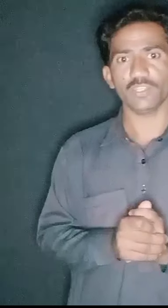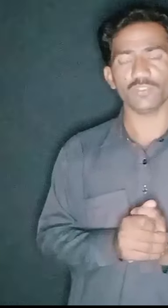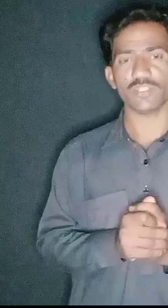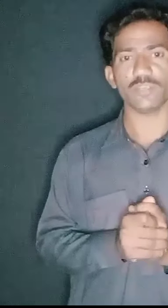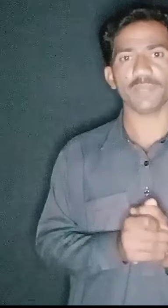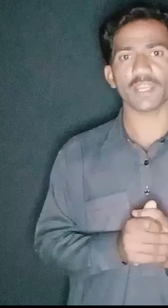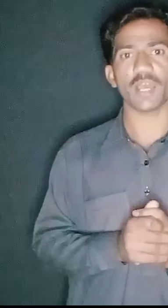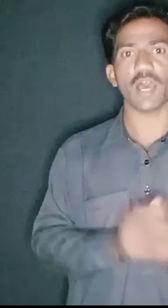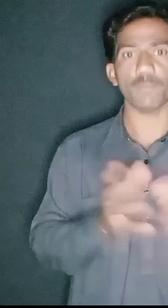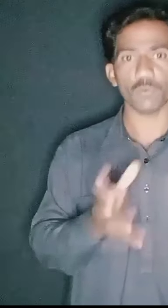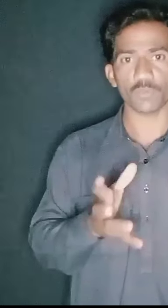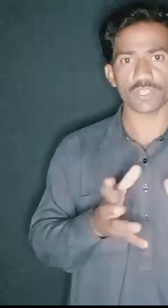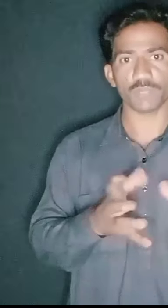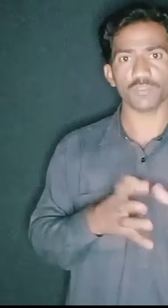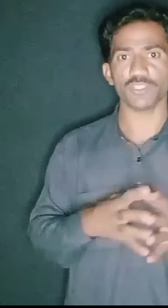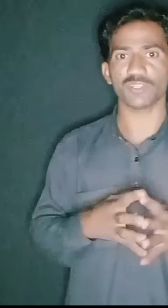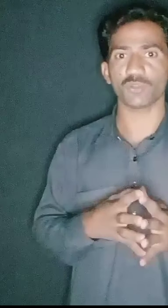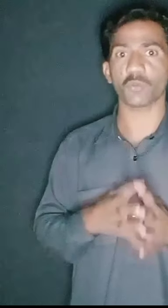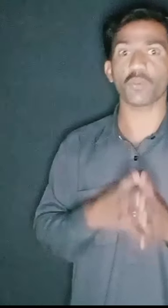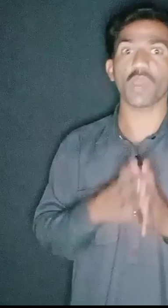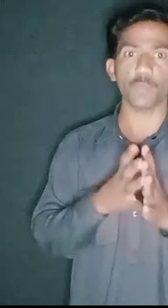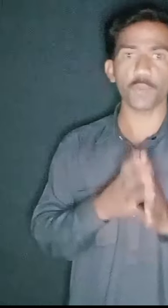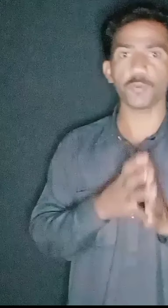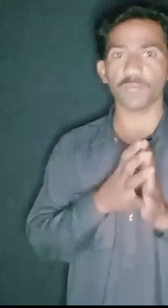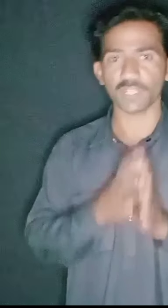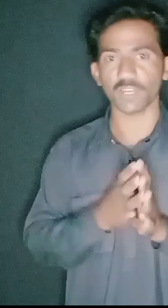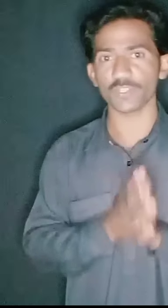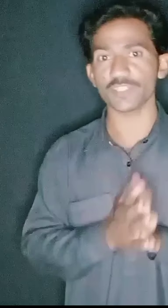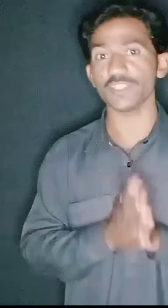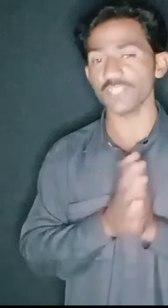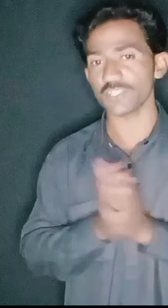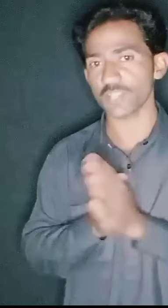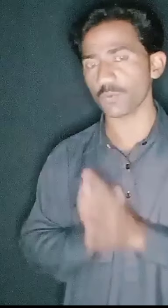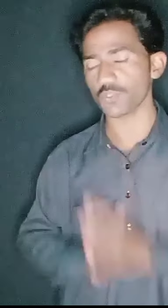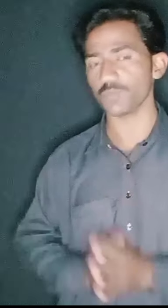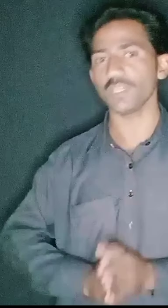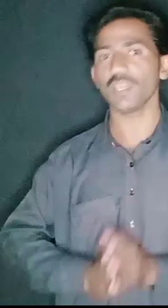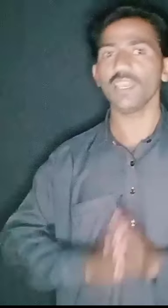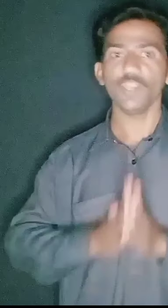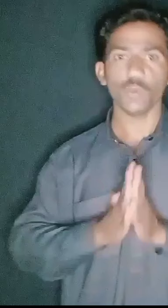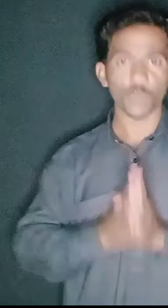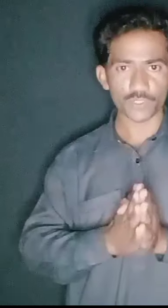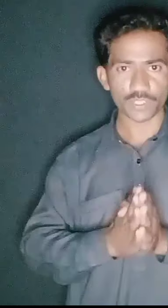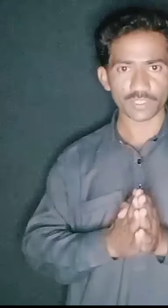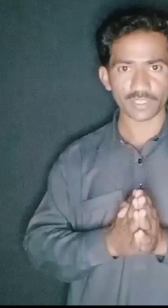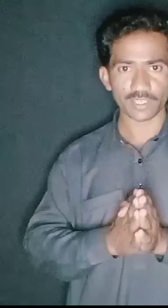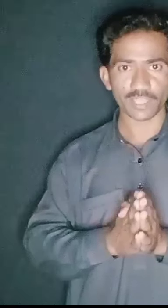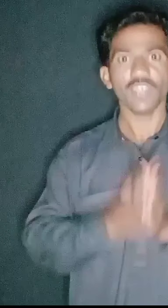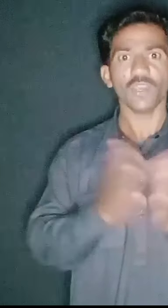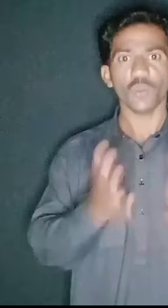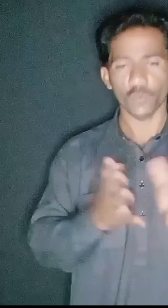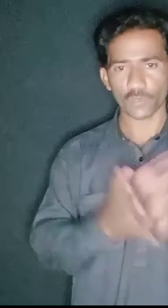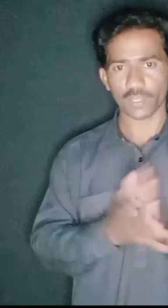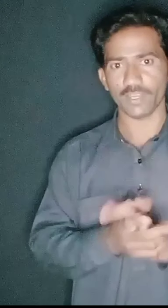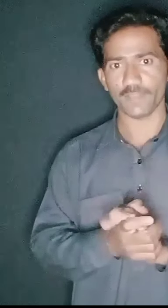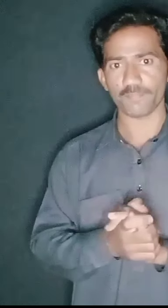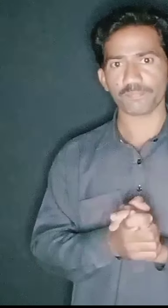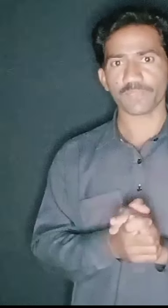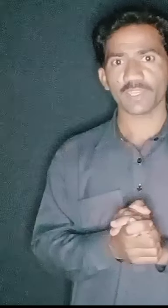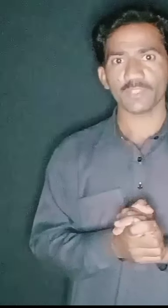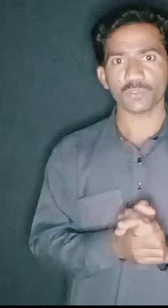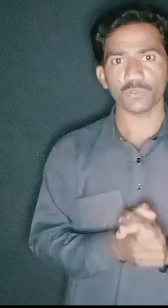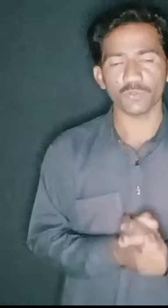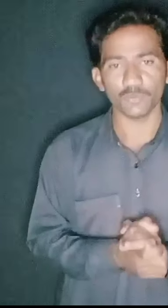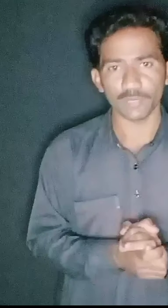हुआ, तो इसलिए मैंने कहा आप लोगों के साथ भी शेयर करूँगा, आपको भी पता होना चाहिए ये सब कुछ भी हो सकता क्या है, हो रहा